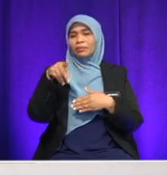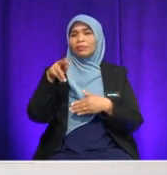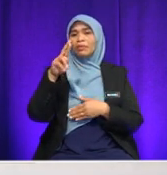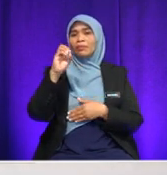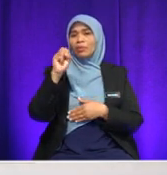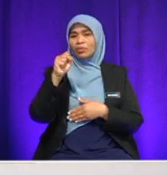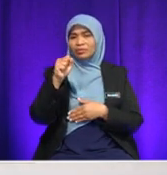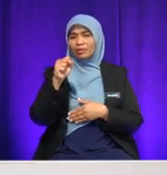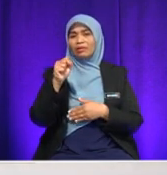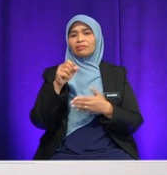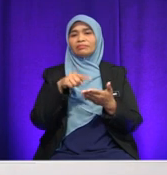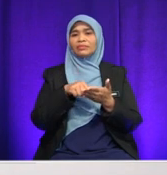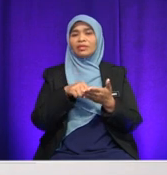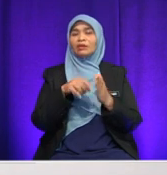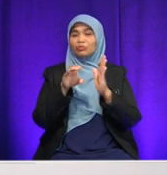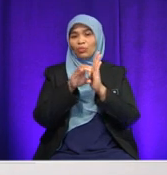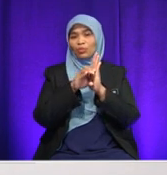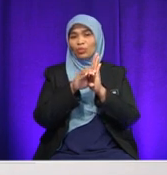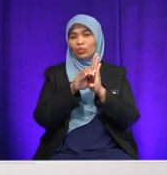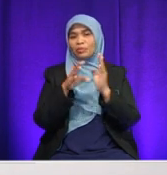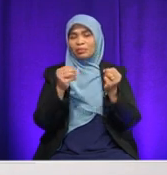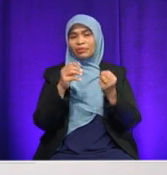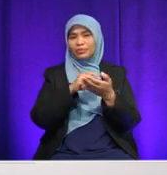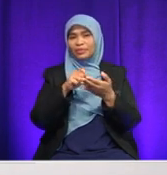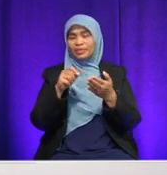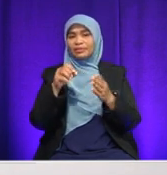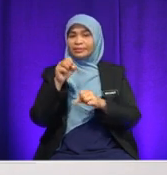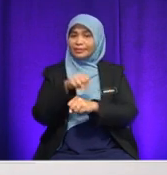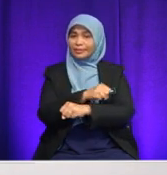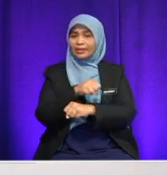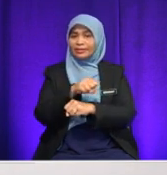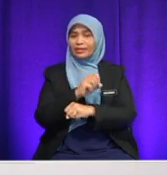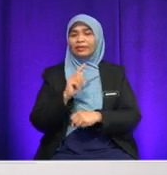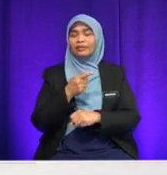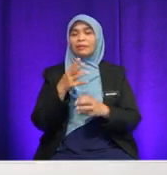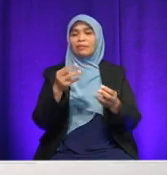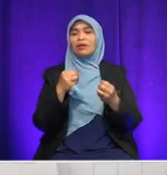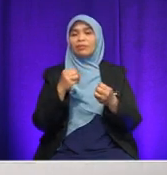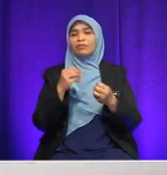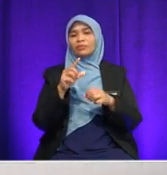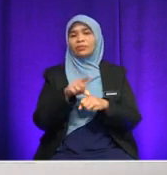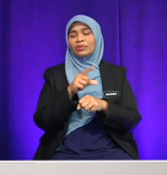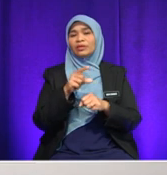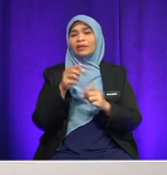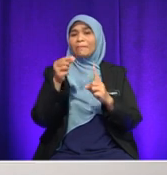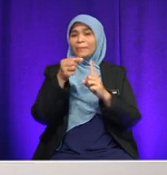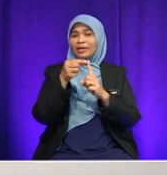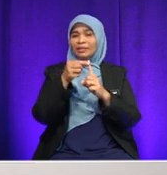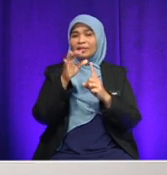yang kita adaptasi tu, contohnya sajak tu, kita nak hasilkan perkataan-perkataan ataupun frasa-frasa yang